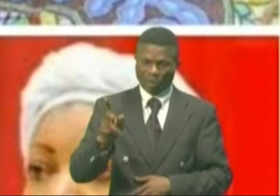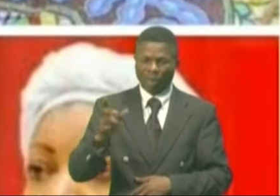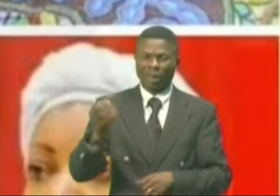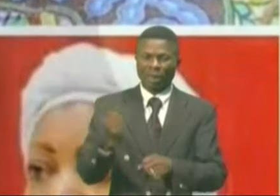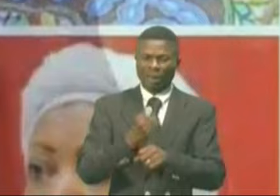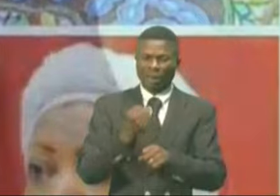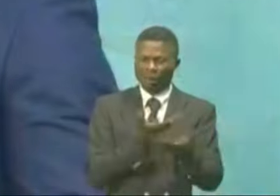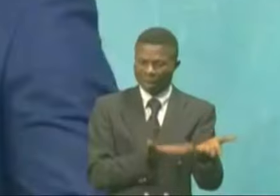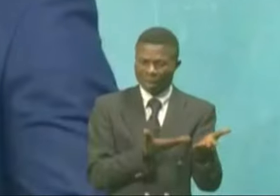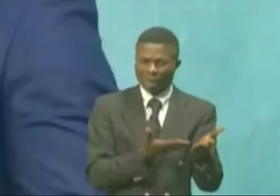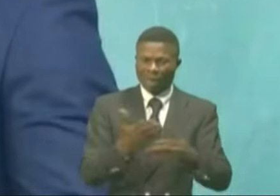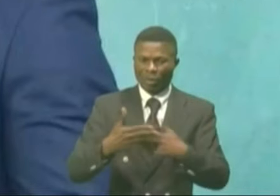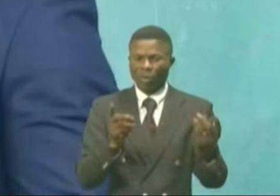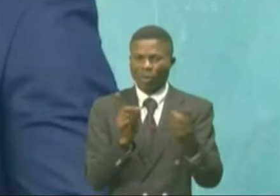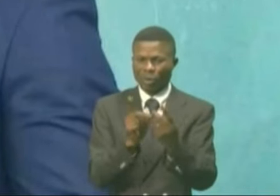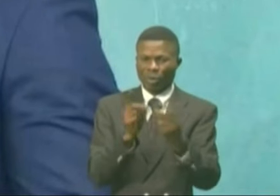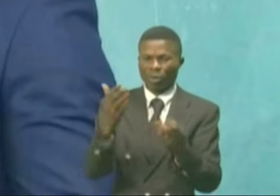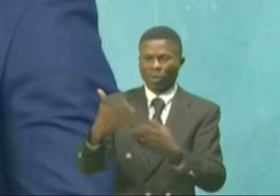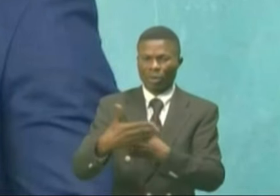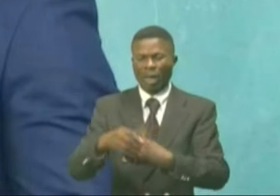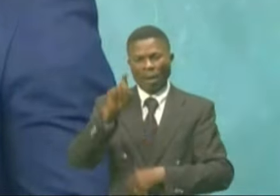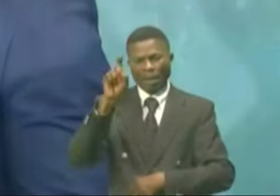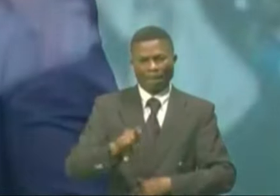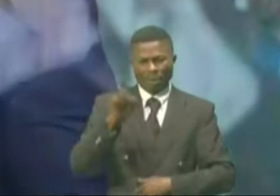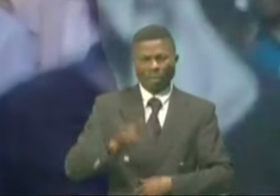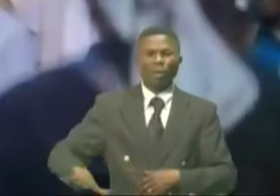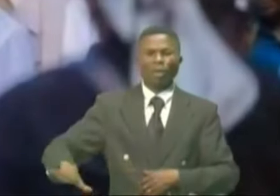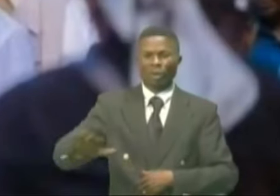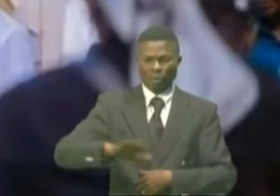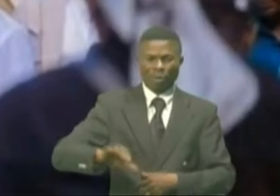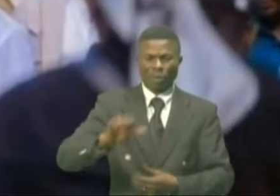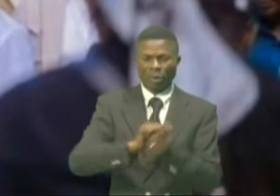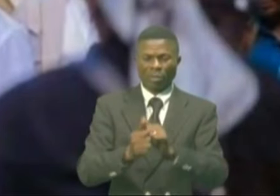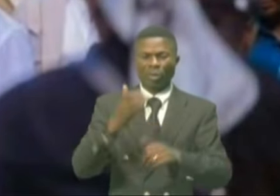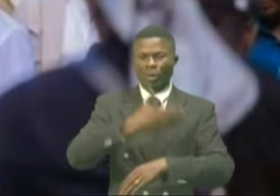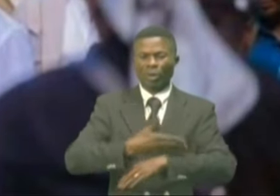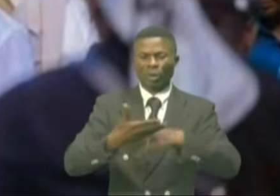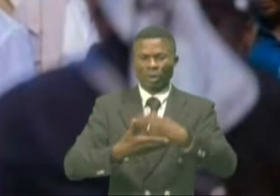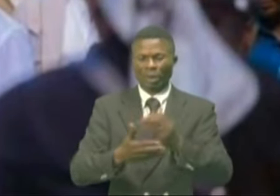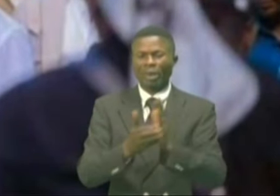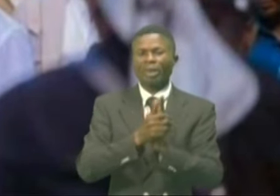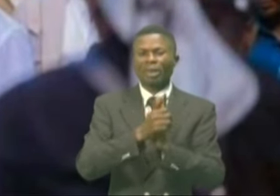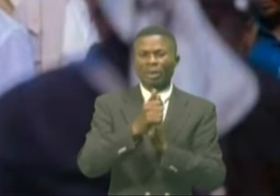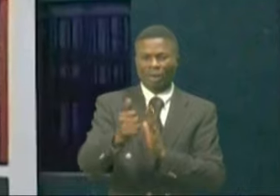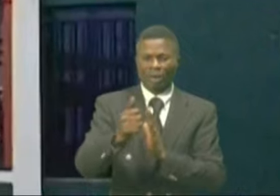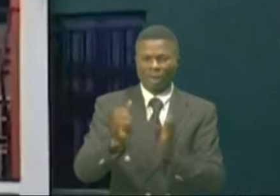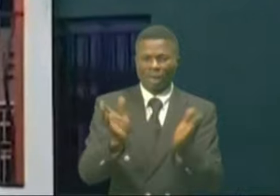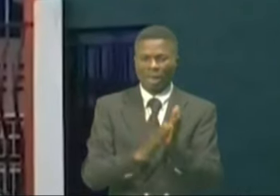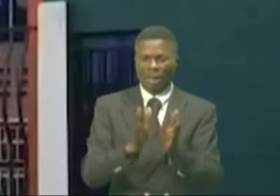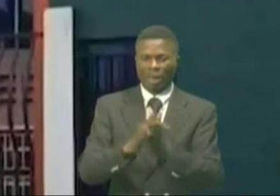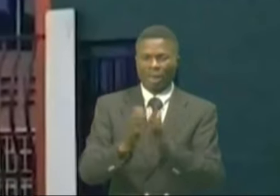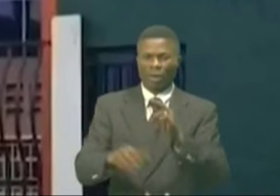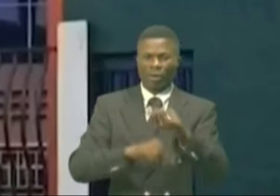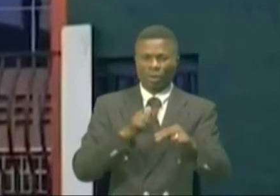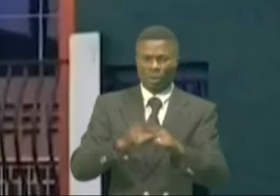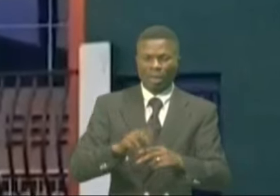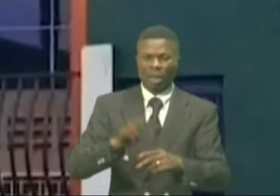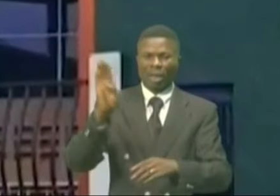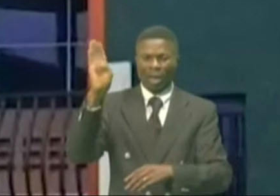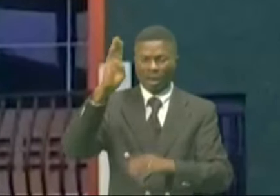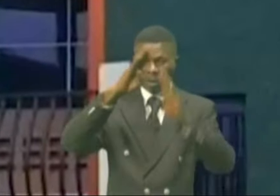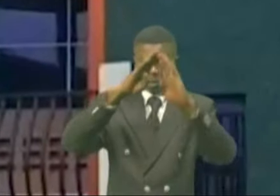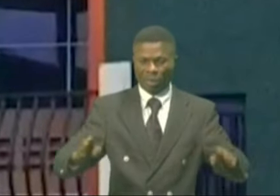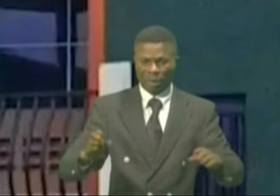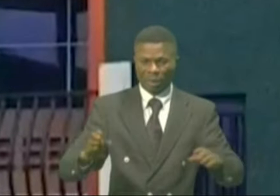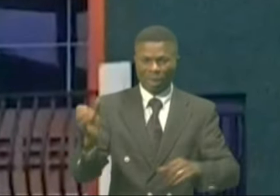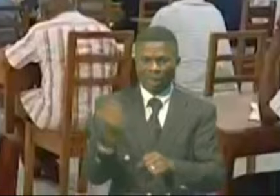proximité des futurs cadres, tenant compte des besoins du pays en matière d'infrastructures de qualité. L'Institut national du bâtiment et travaux